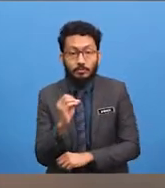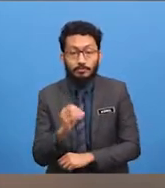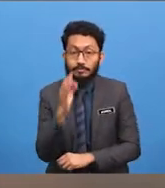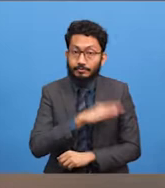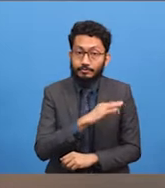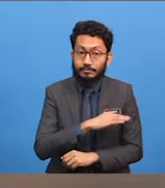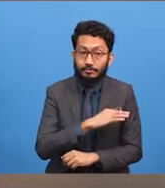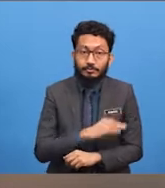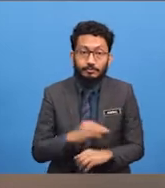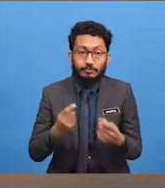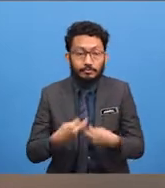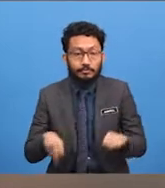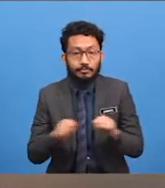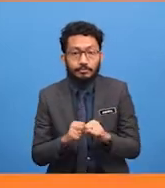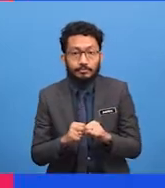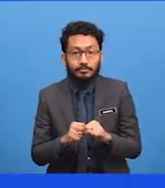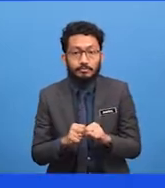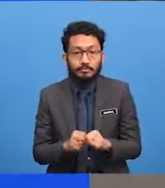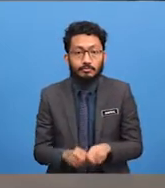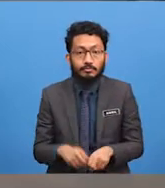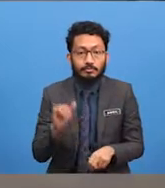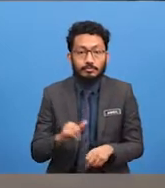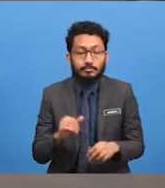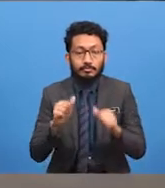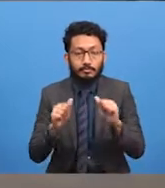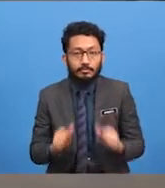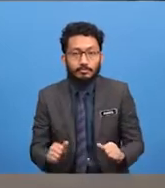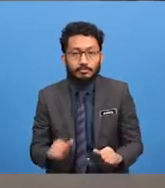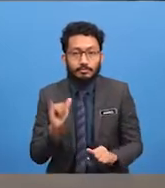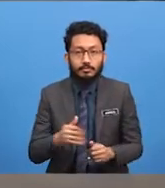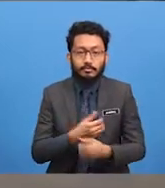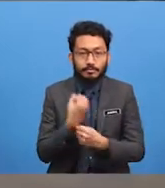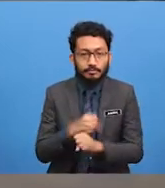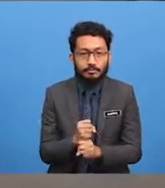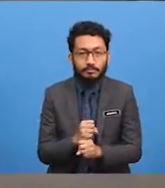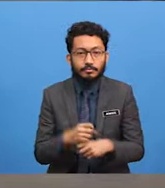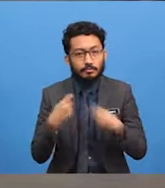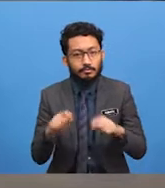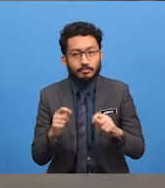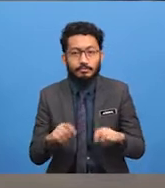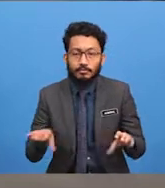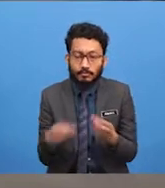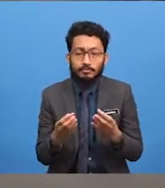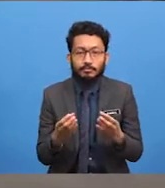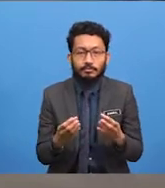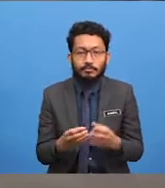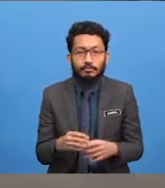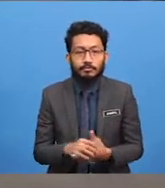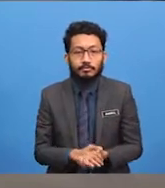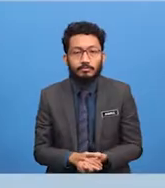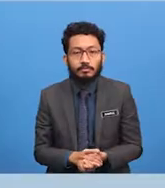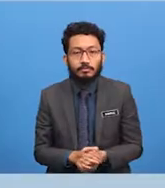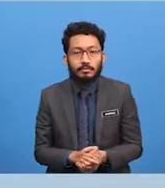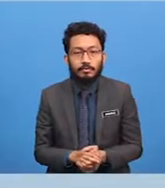penilaian terhadap alternatif yang dibentuk. Sebagai contoh, setelah penilaian dilakukan oleh pengurus,